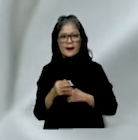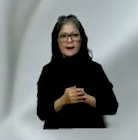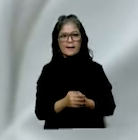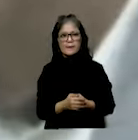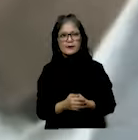Jakarta